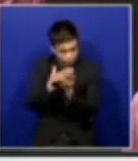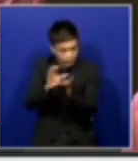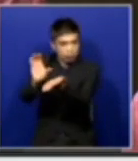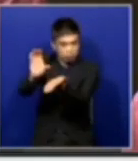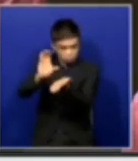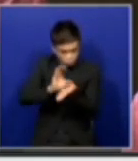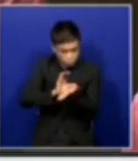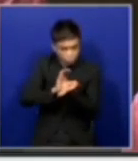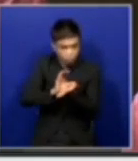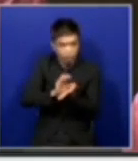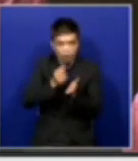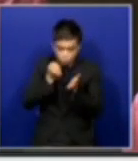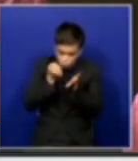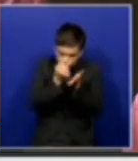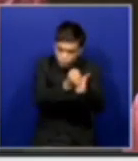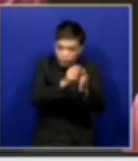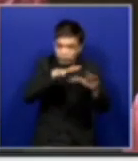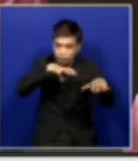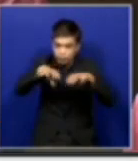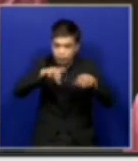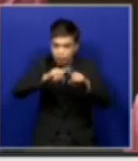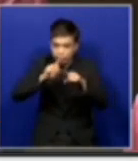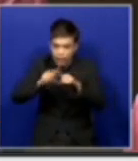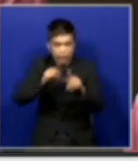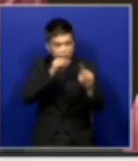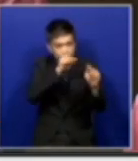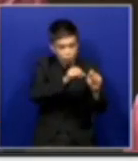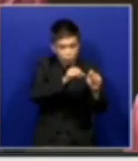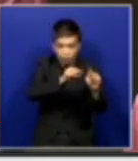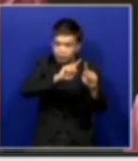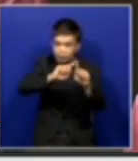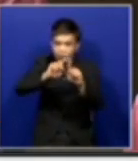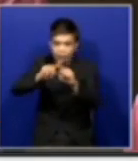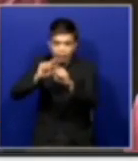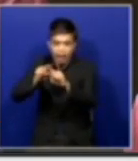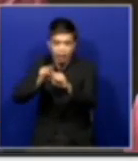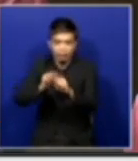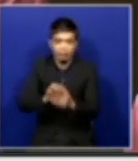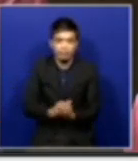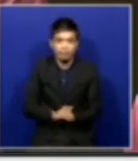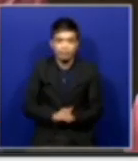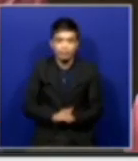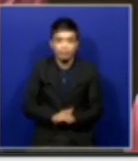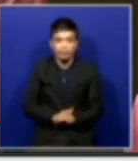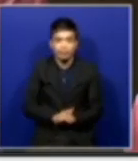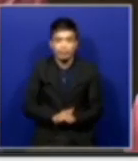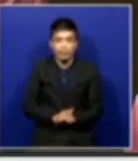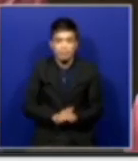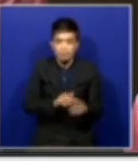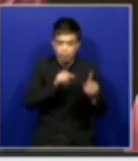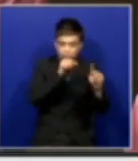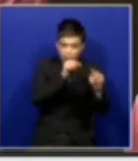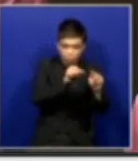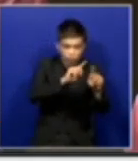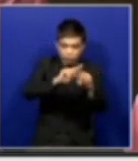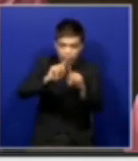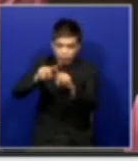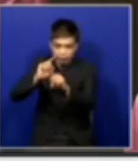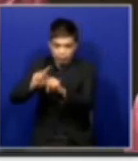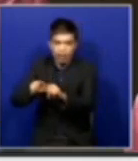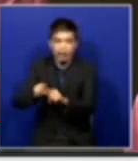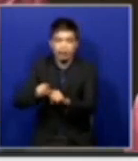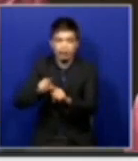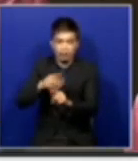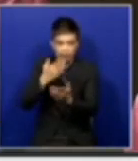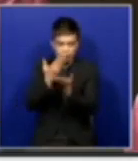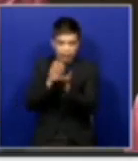ตำบลท่าสงคอนนะครับตำบลราชพัฒนานะครับตำบลเกิ้งนะครับซึ่งทั้งหมดเนี่ยนะครับก็ต้องคิดว่าง